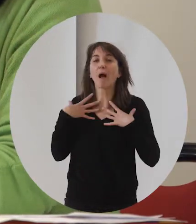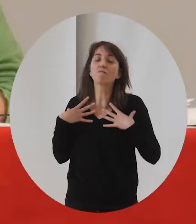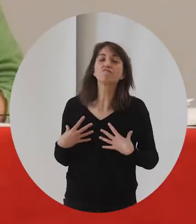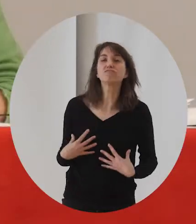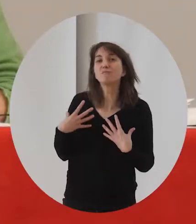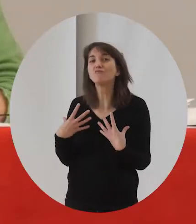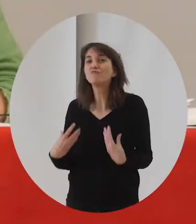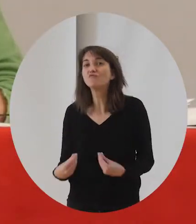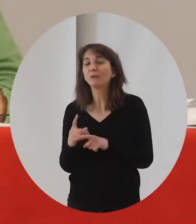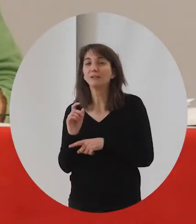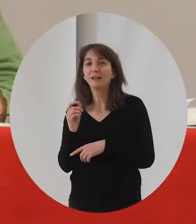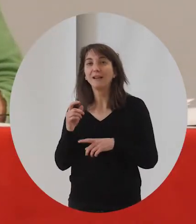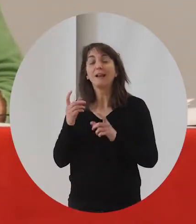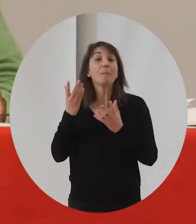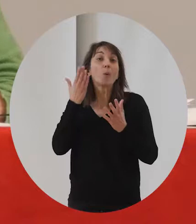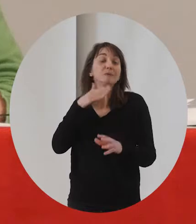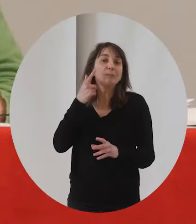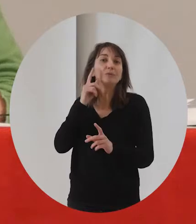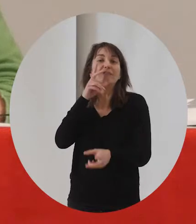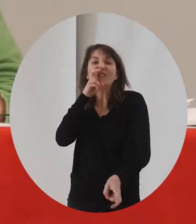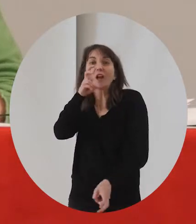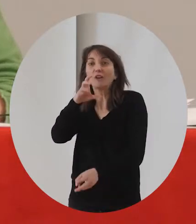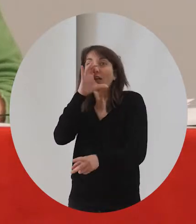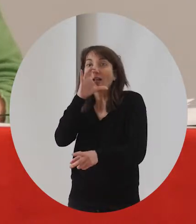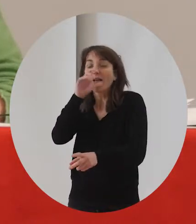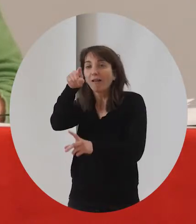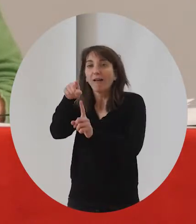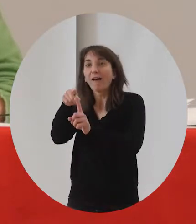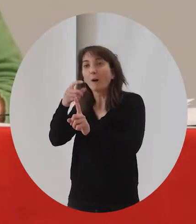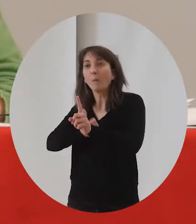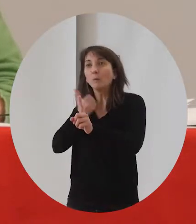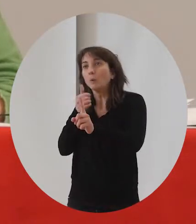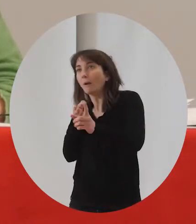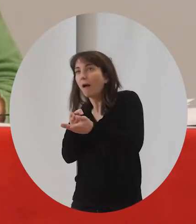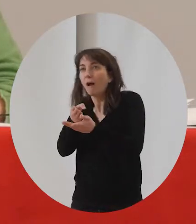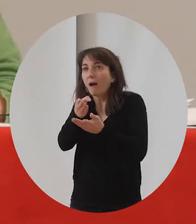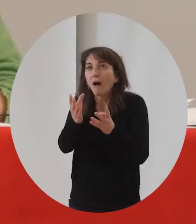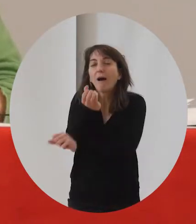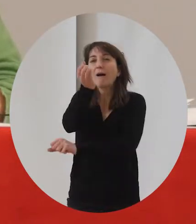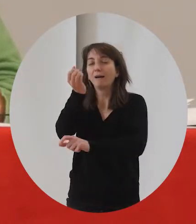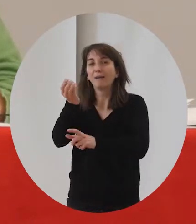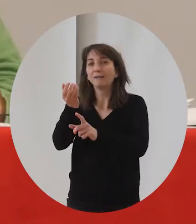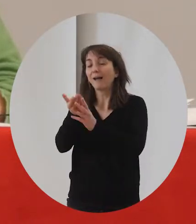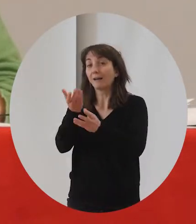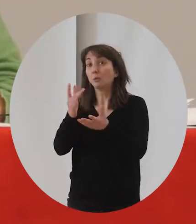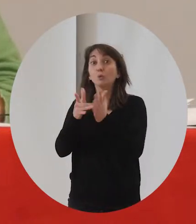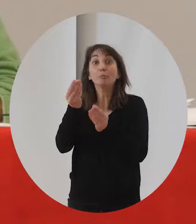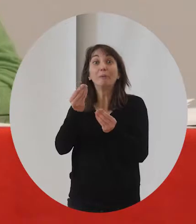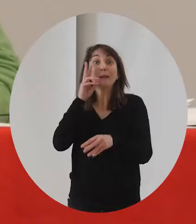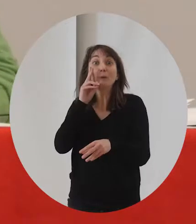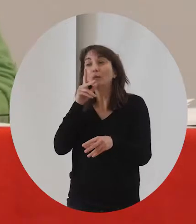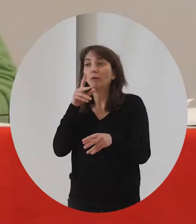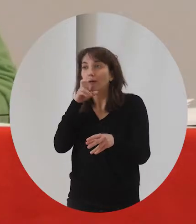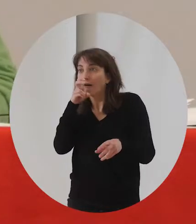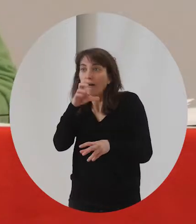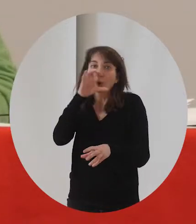vers les objets permet une autonomie et que c'est ce qui motive tous les bébés, tous les